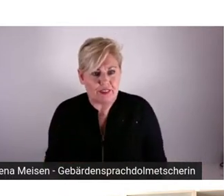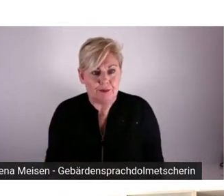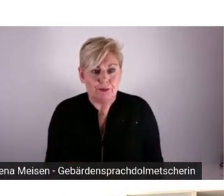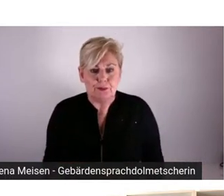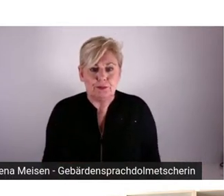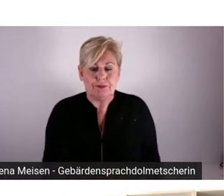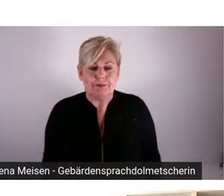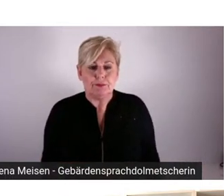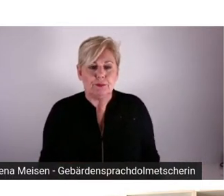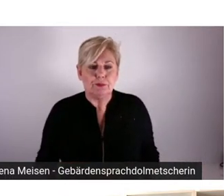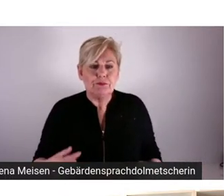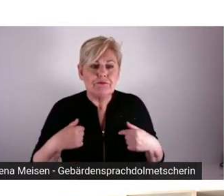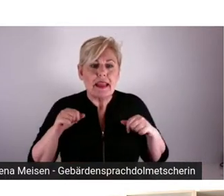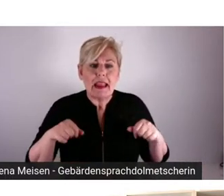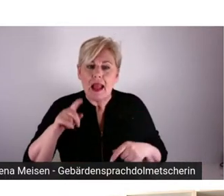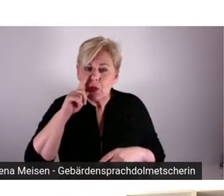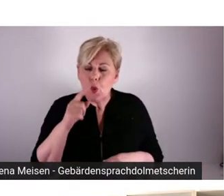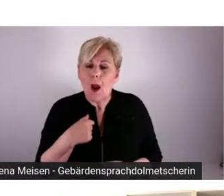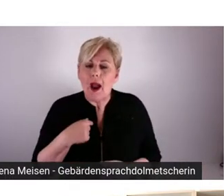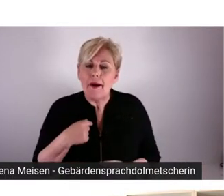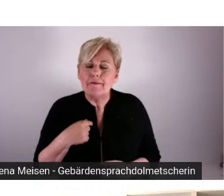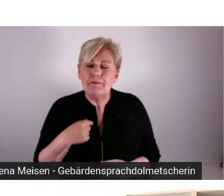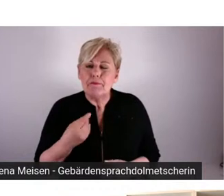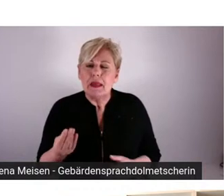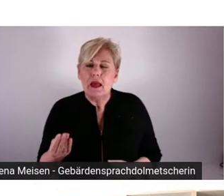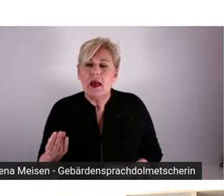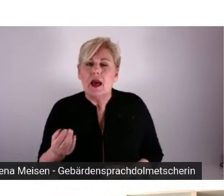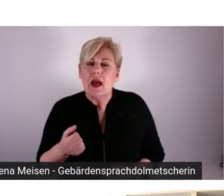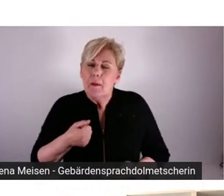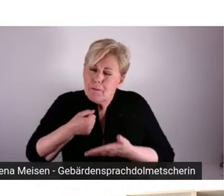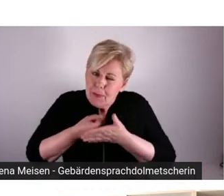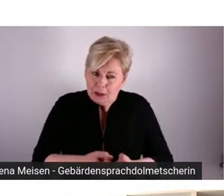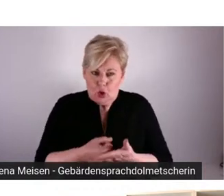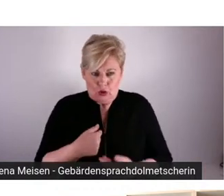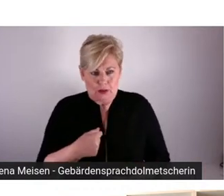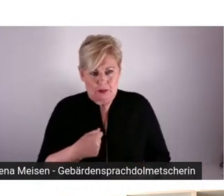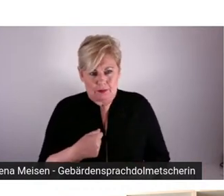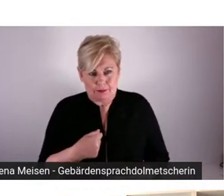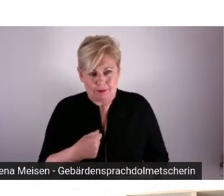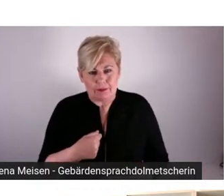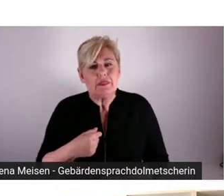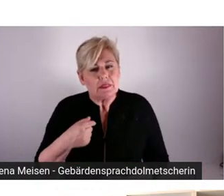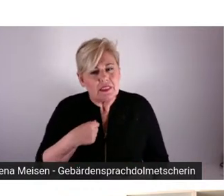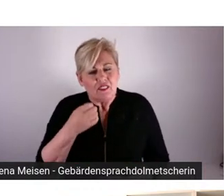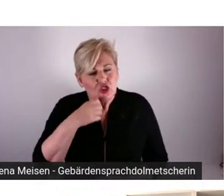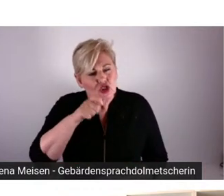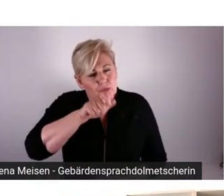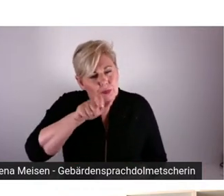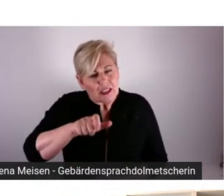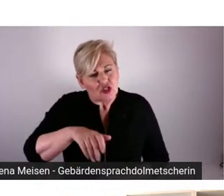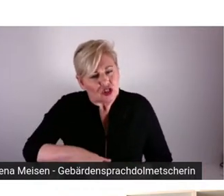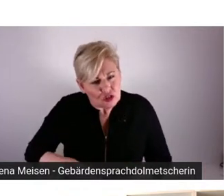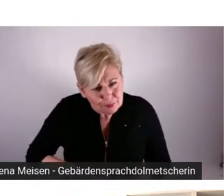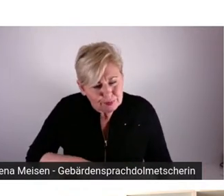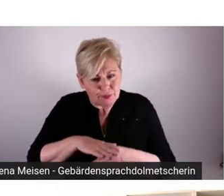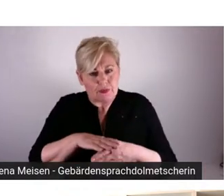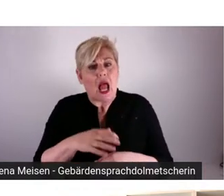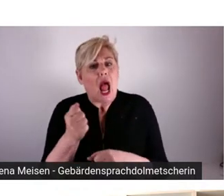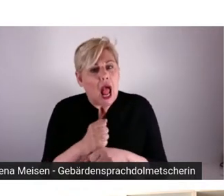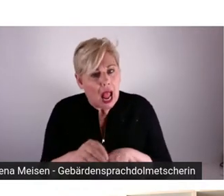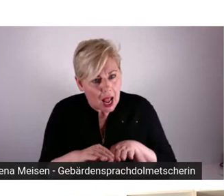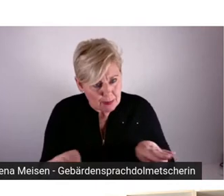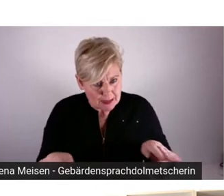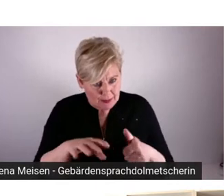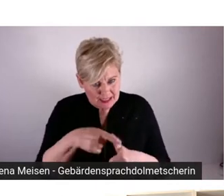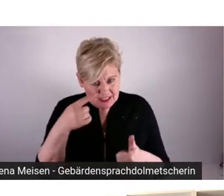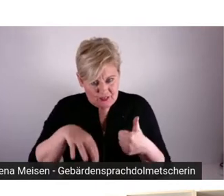Also ich kann es nur noch mal betonen, also wir setzen sehr, sehr viel darauf, die Menschen darin zu stärken, einen Arbeitsplatz zu finden und von